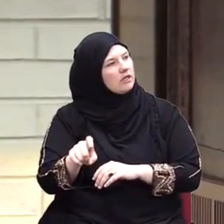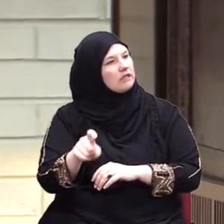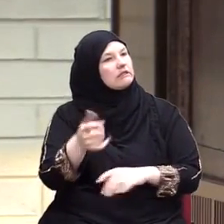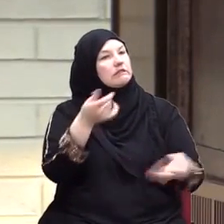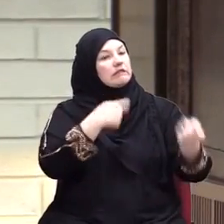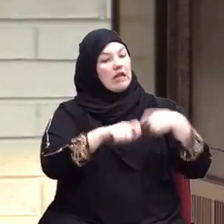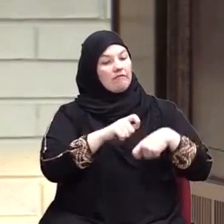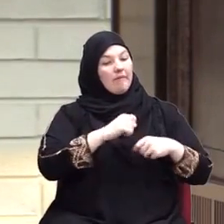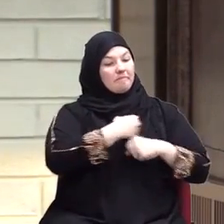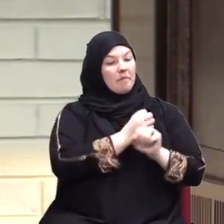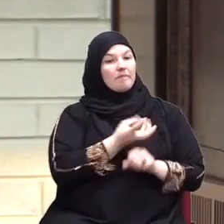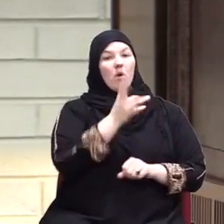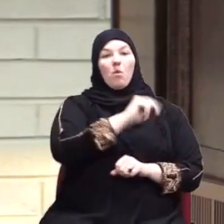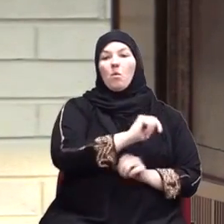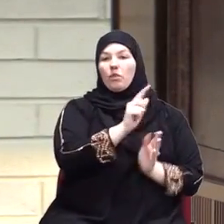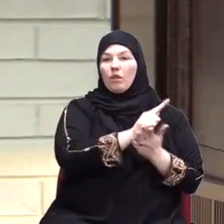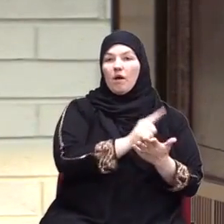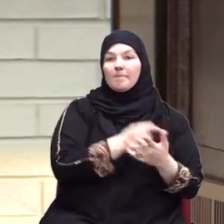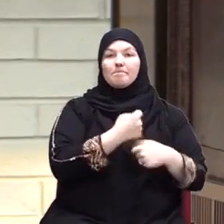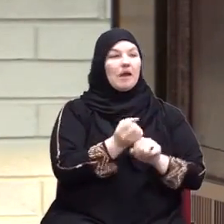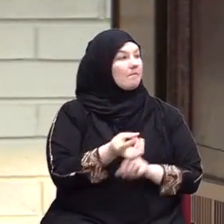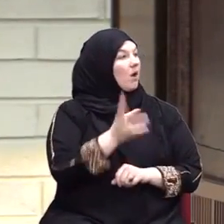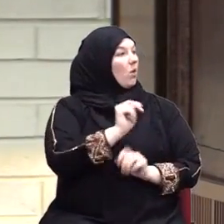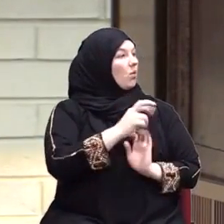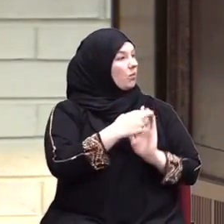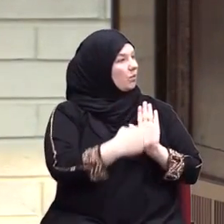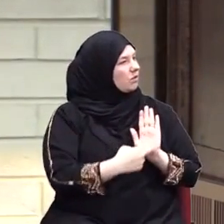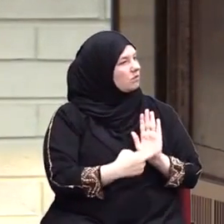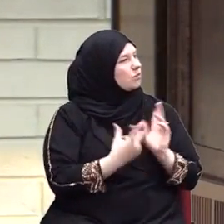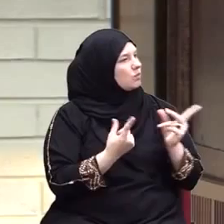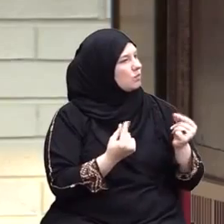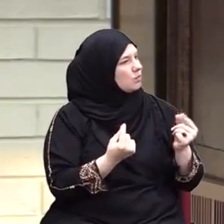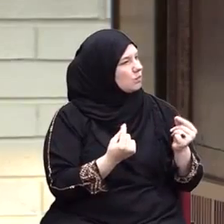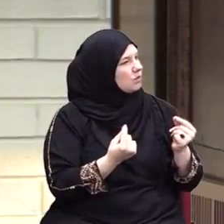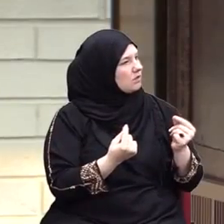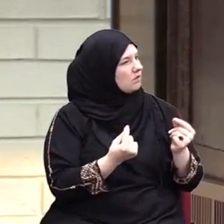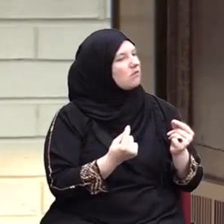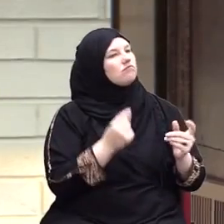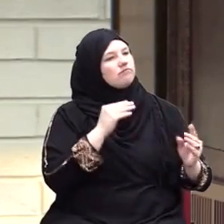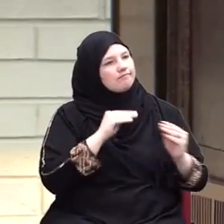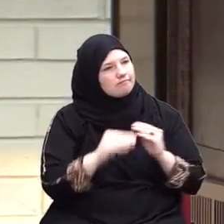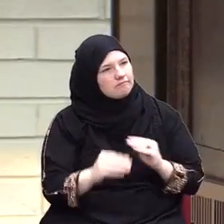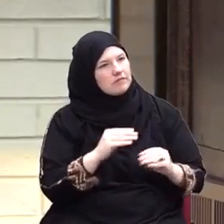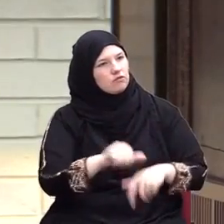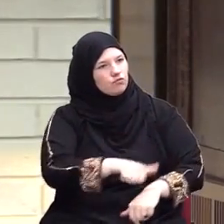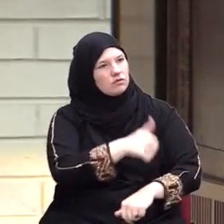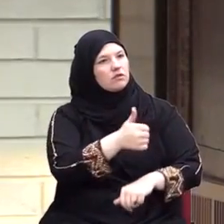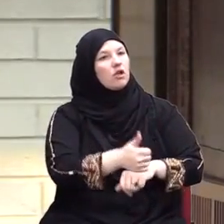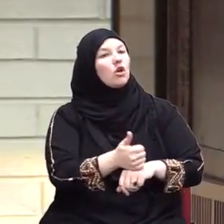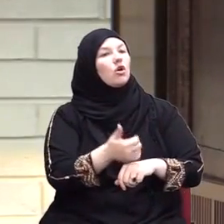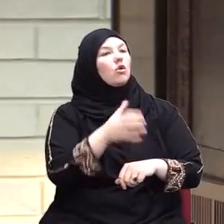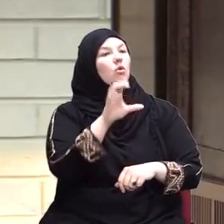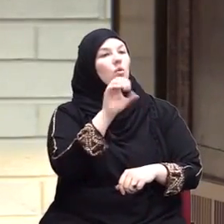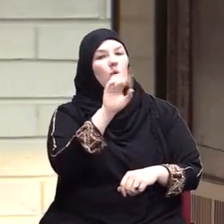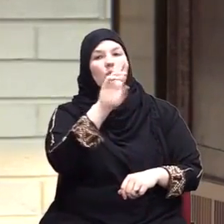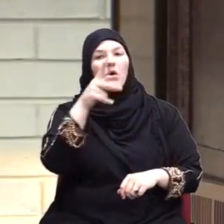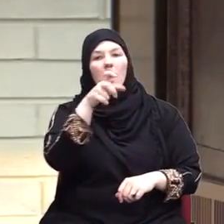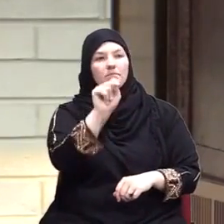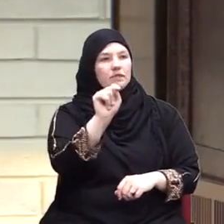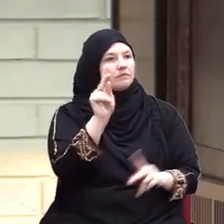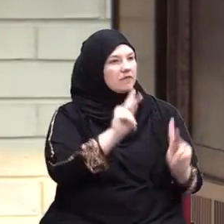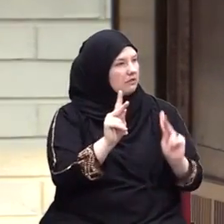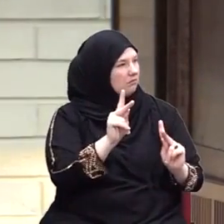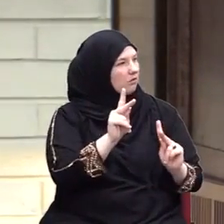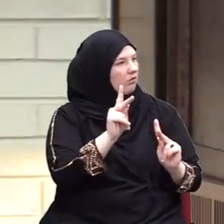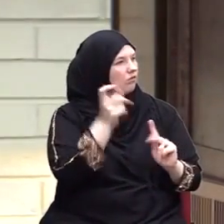correcting. So we have to be careful. وَيُفْسِدُونَ فِي الْأَرْضِ. Corrupt people and rebellious people